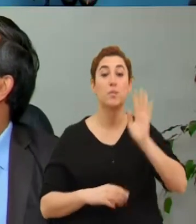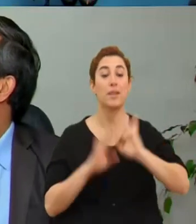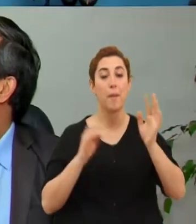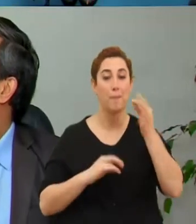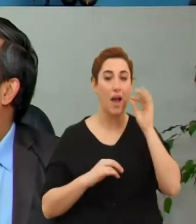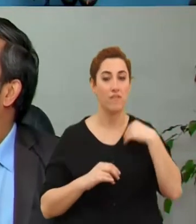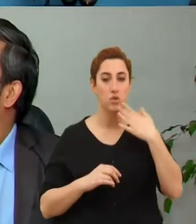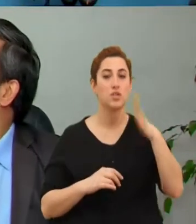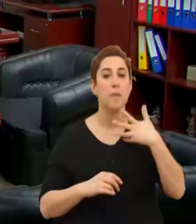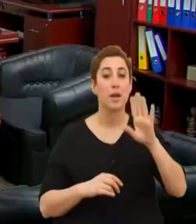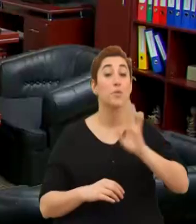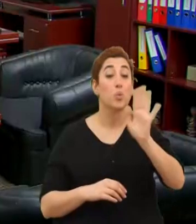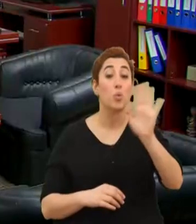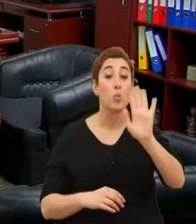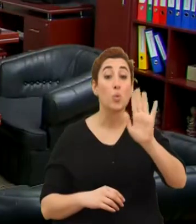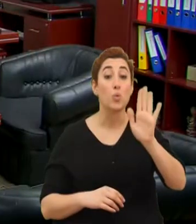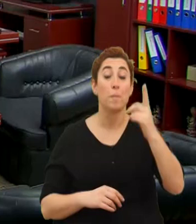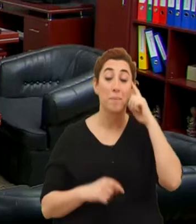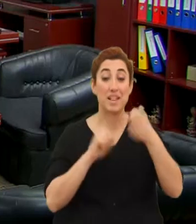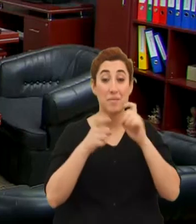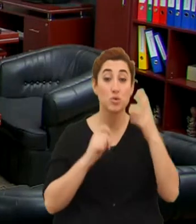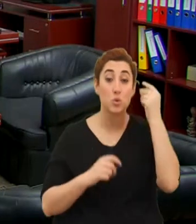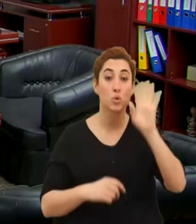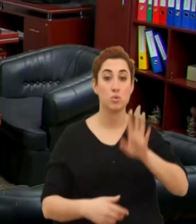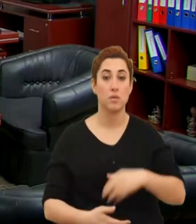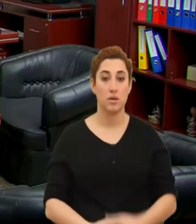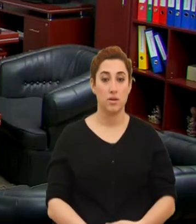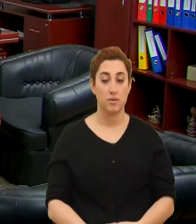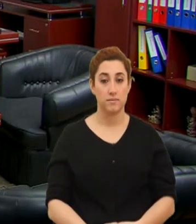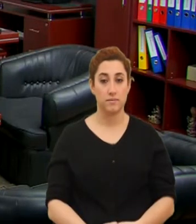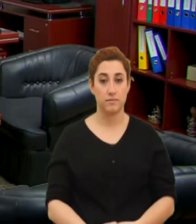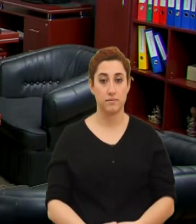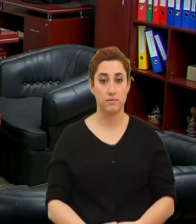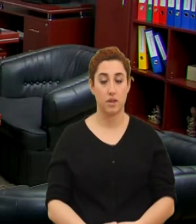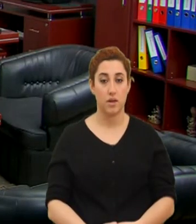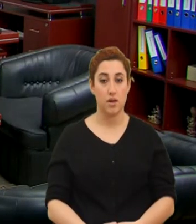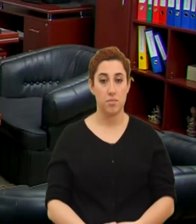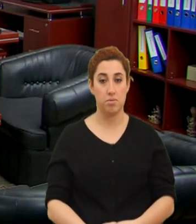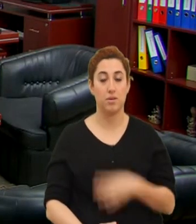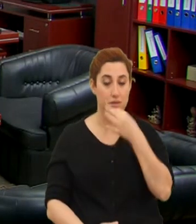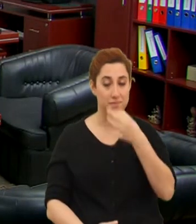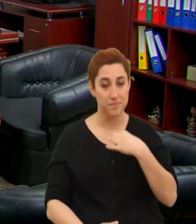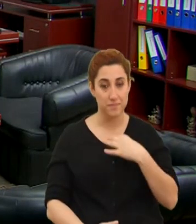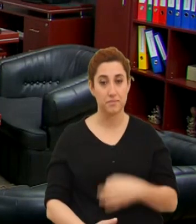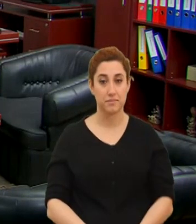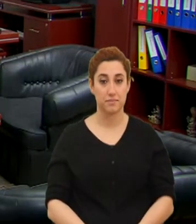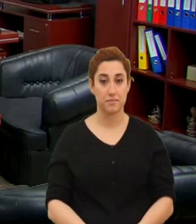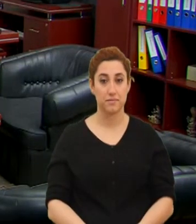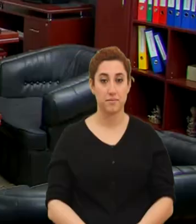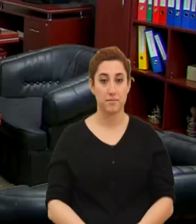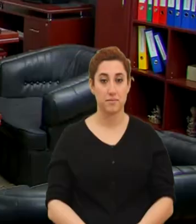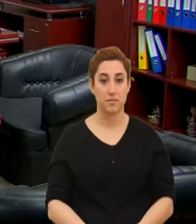Tamam, kahveleri de söyleyeceğim, merak etmeyin. Yok yok yok, bilmeceyi unutma. Nurhan, ya sabır. Müsaadenizle. Hadi